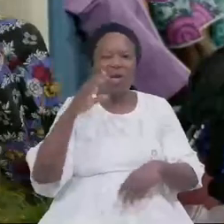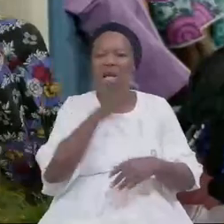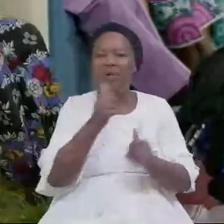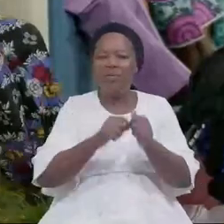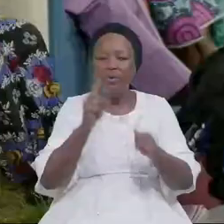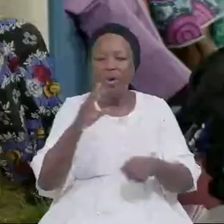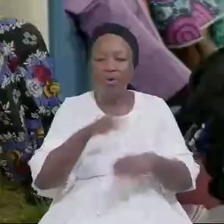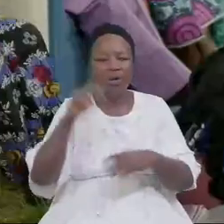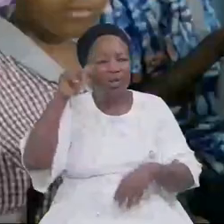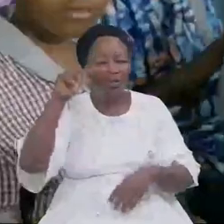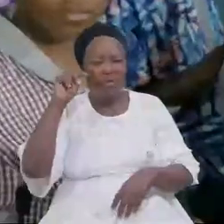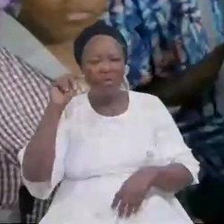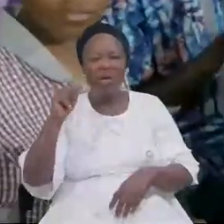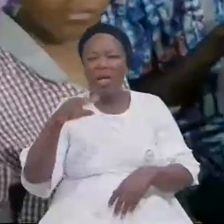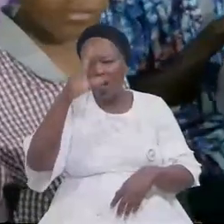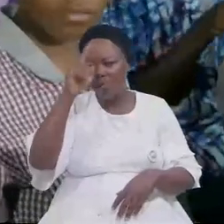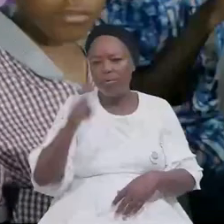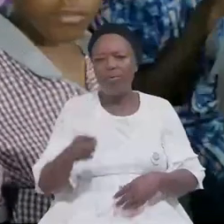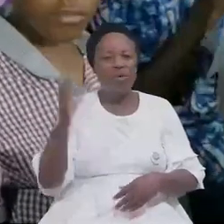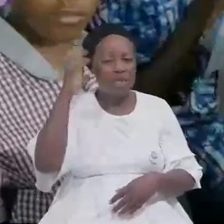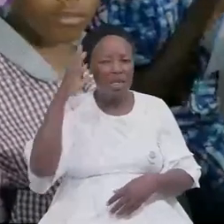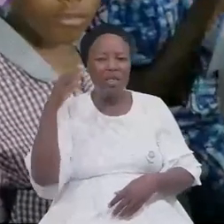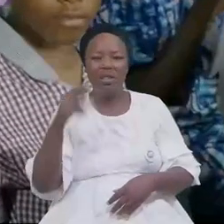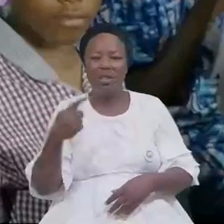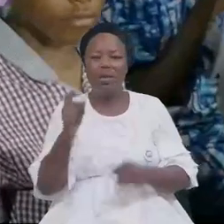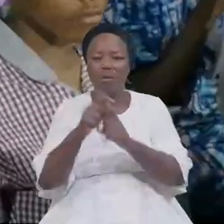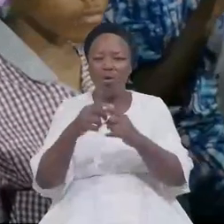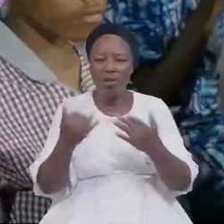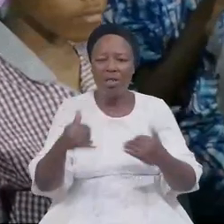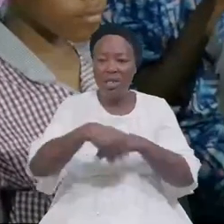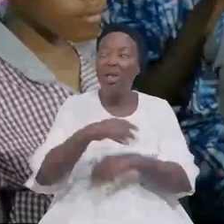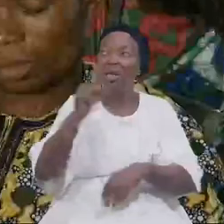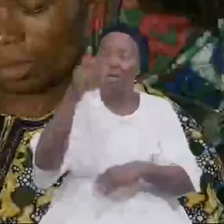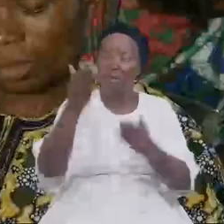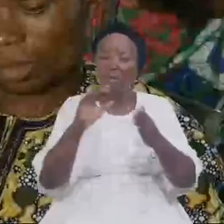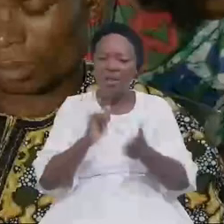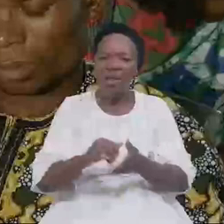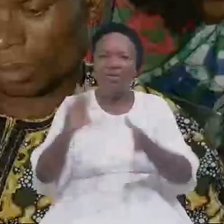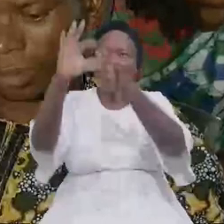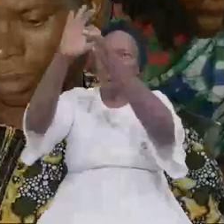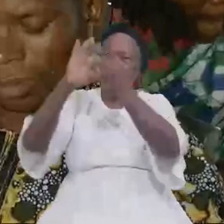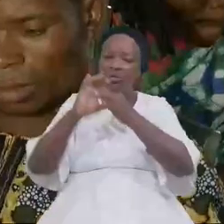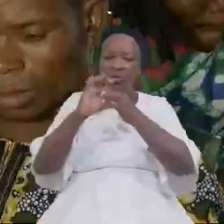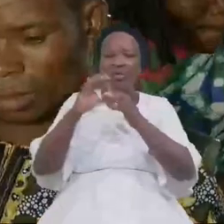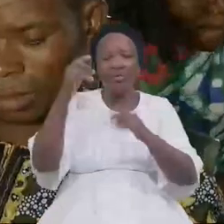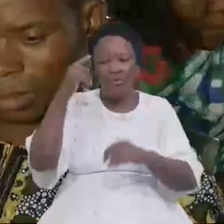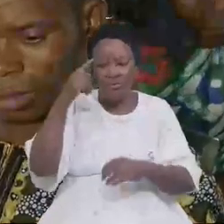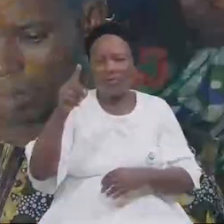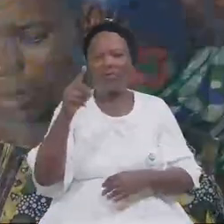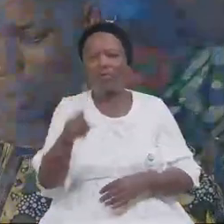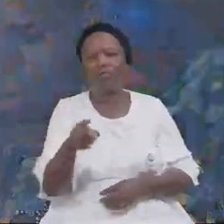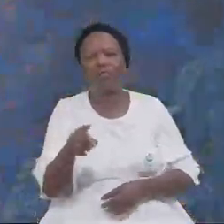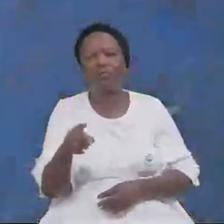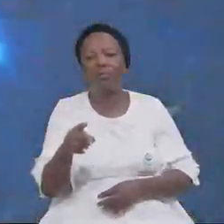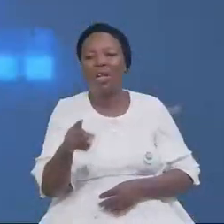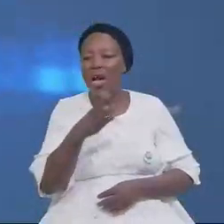la télévision. Tout le monde qui entend la parole ce jour, il veut la même réconciliation pour vous. Et il